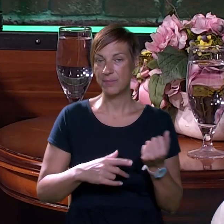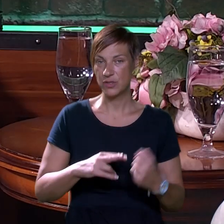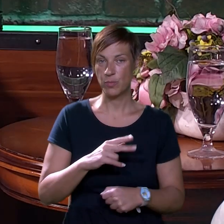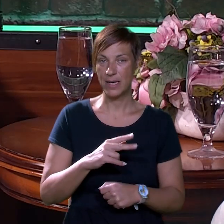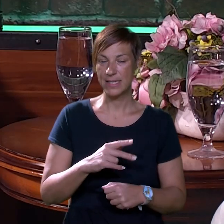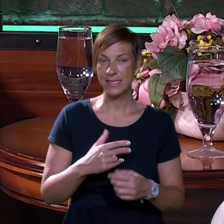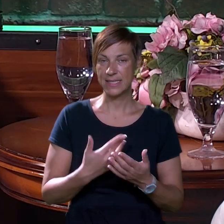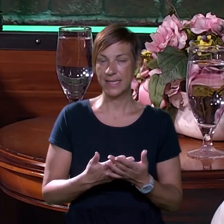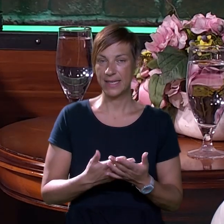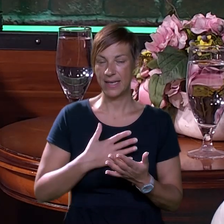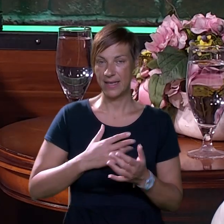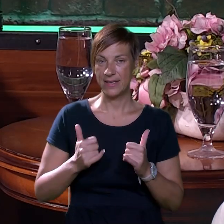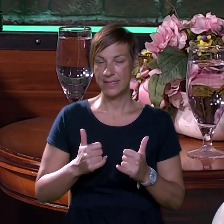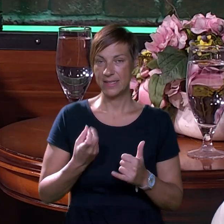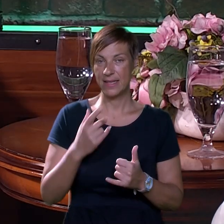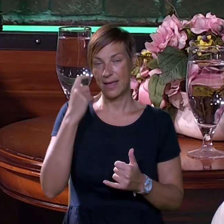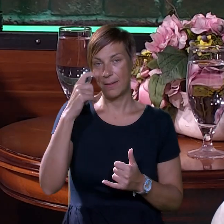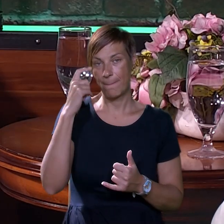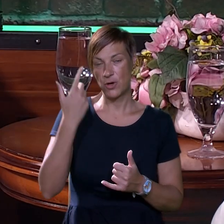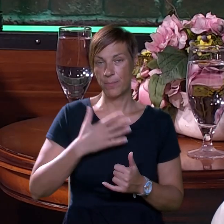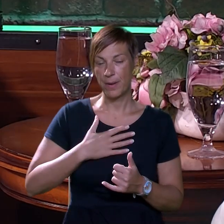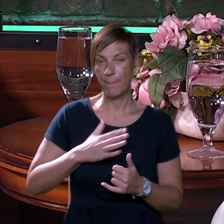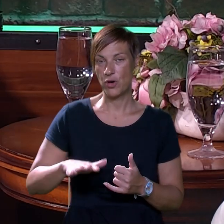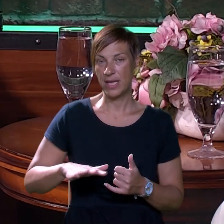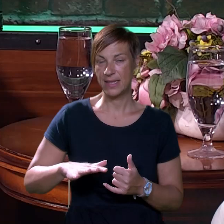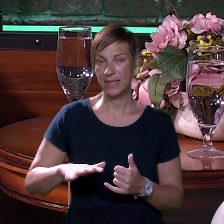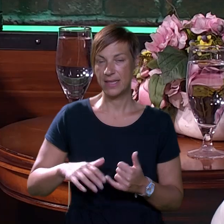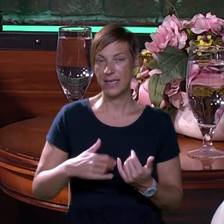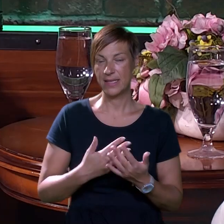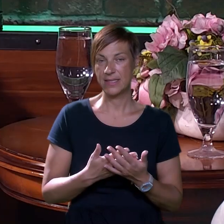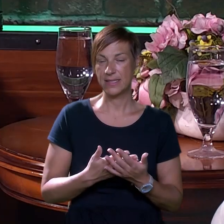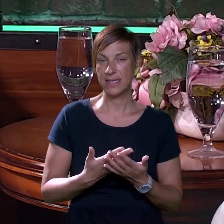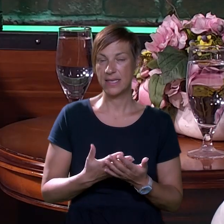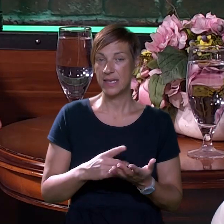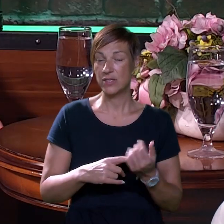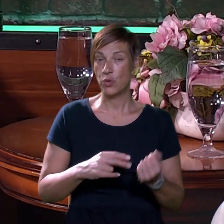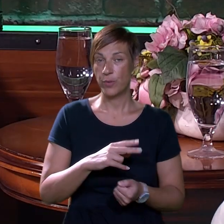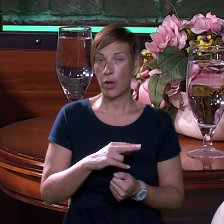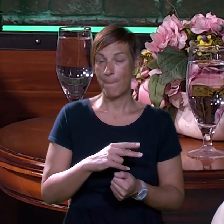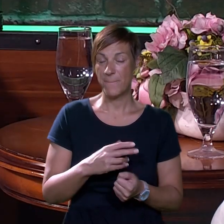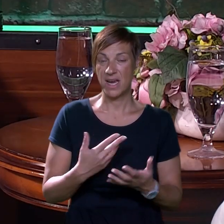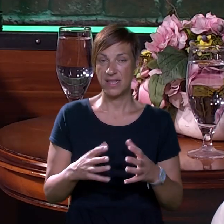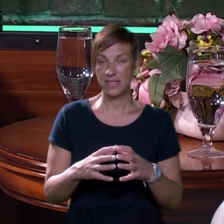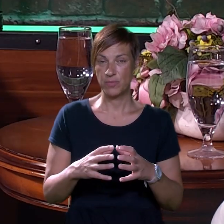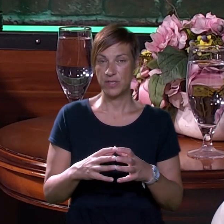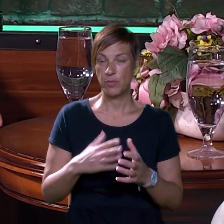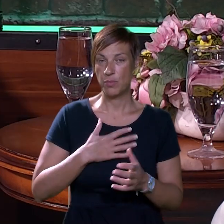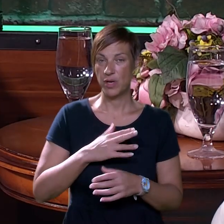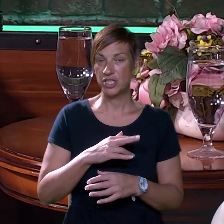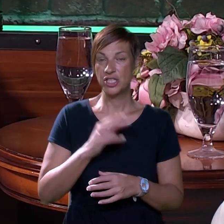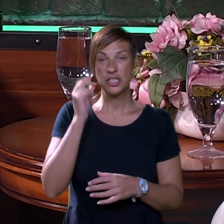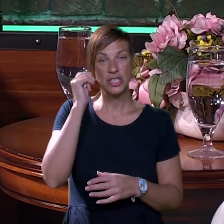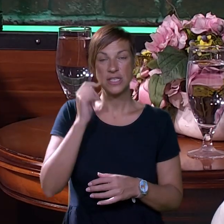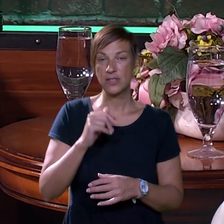izgubila sina. Ja sad kad promislim, pa moj sin je izgubio brata s kojim je dijelio sobu. Moja